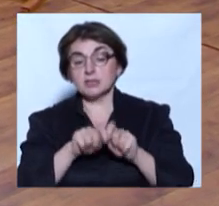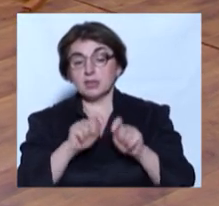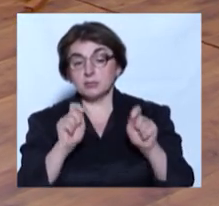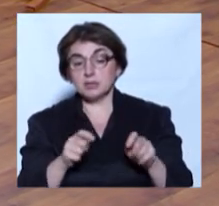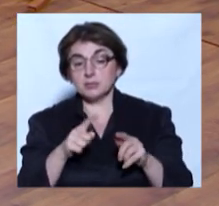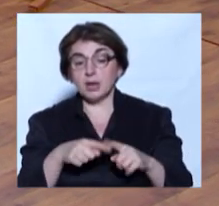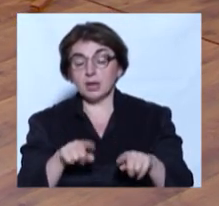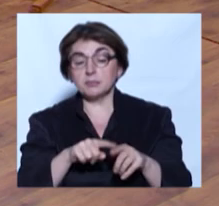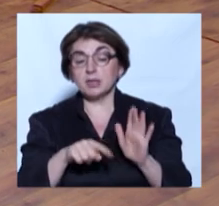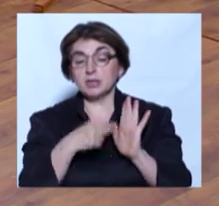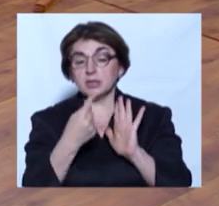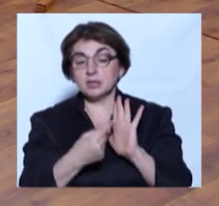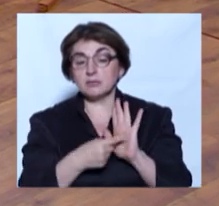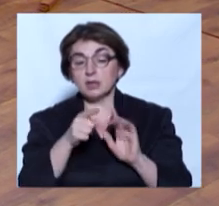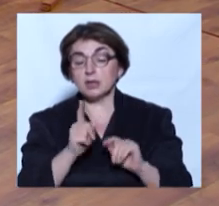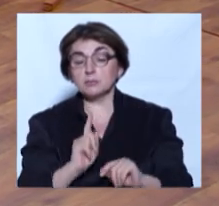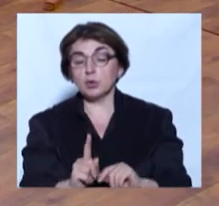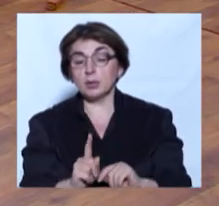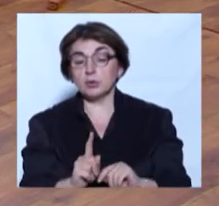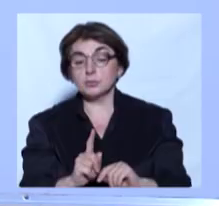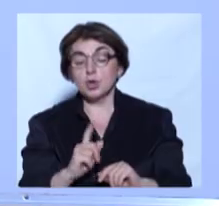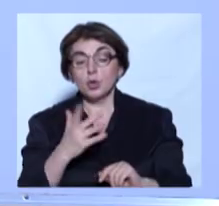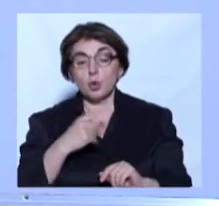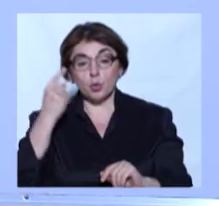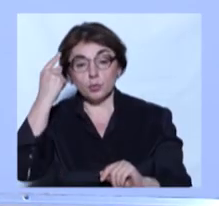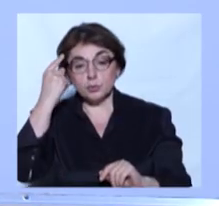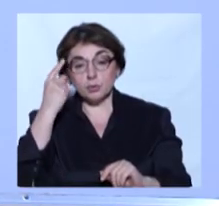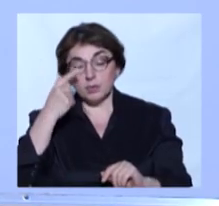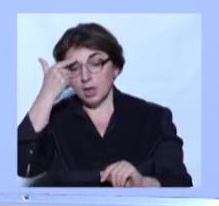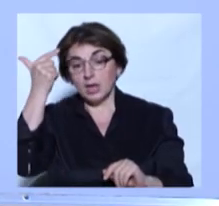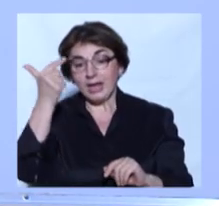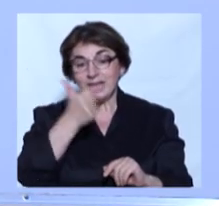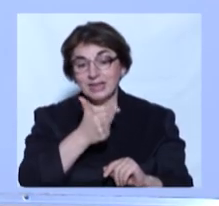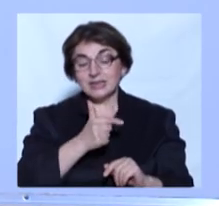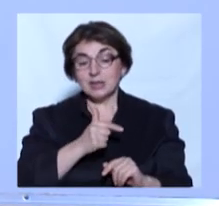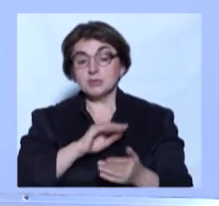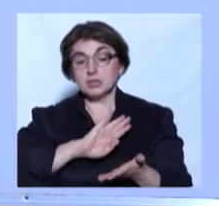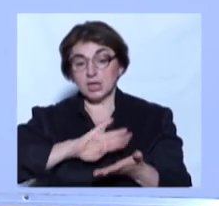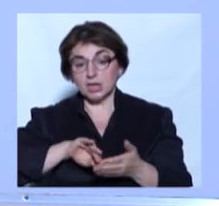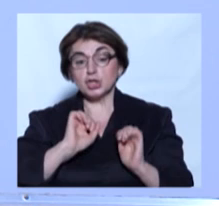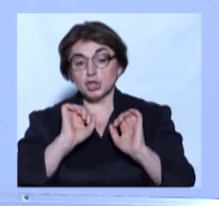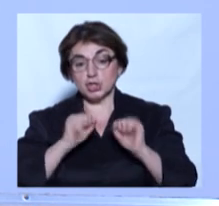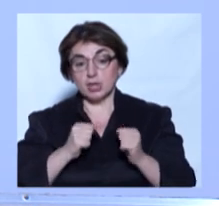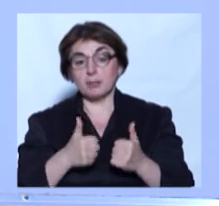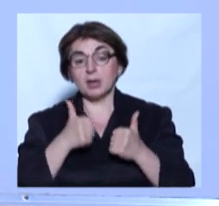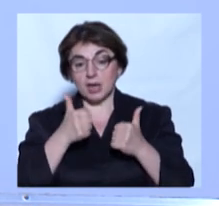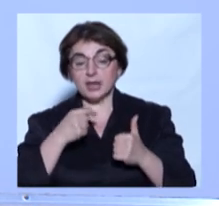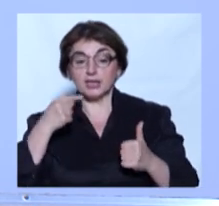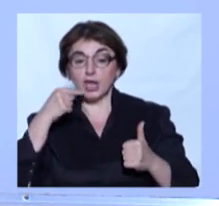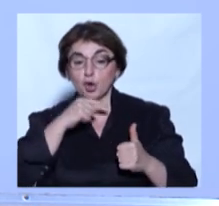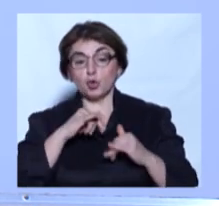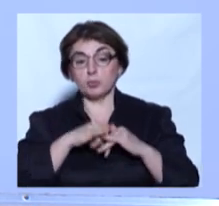აქაც მინდა დავსვა კითხვა და კითხვა მდგომარეობს შემდეგში. როგორ ფიქრობთ, განათლების გარეშე შესაძლებელია მდგრადი